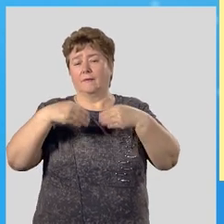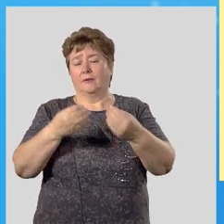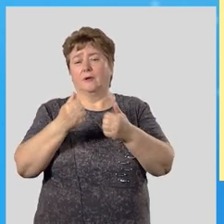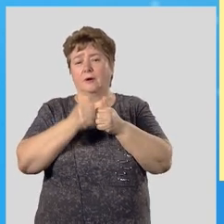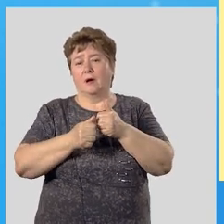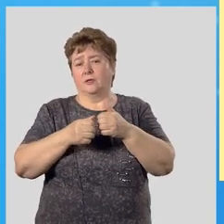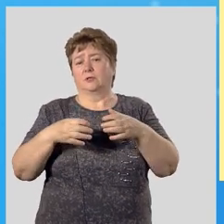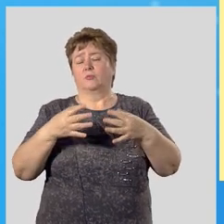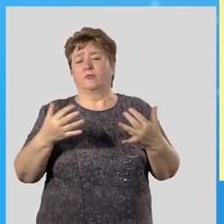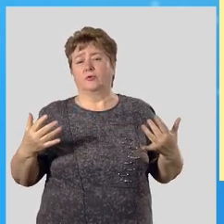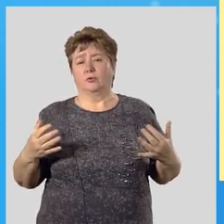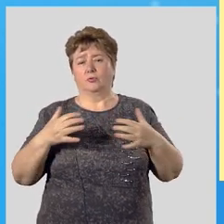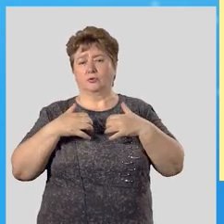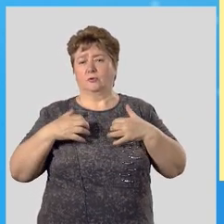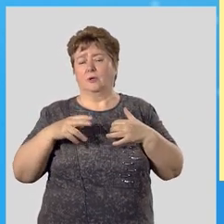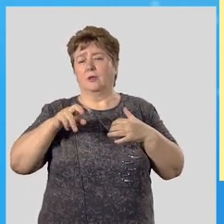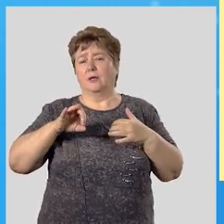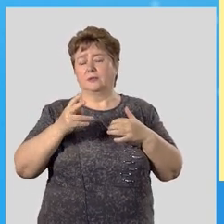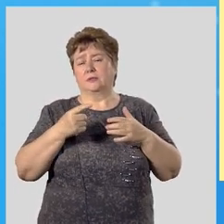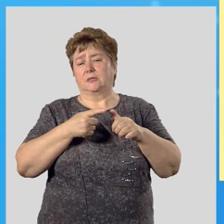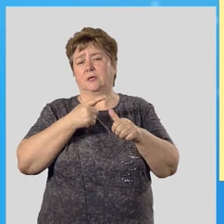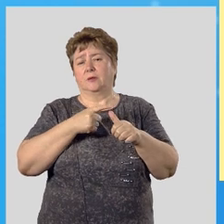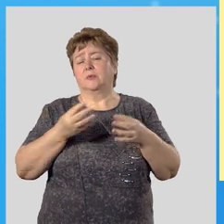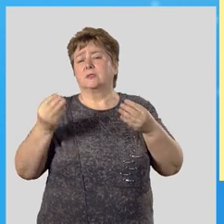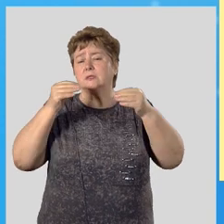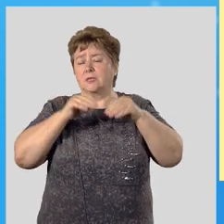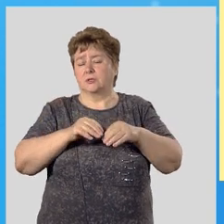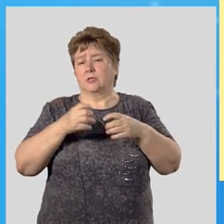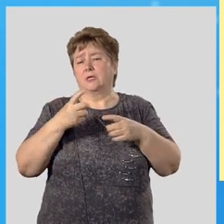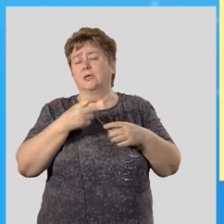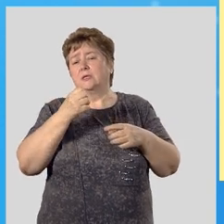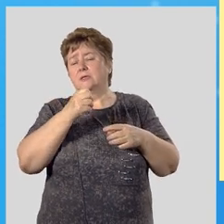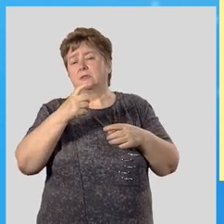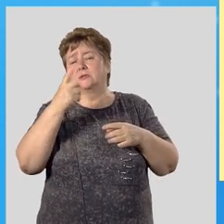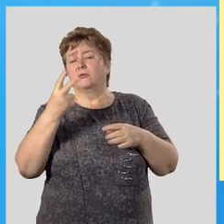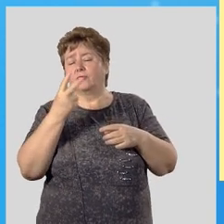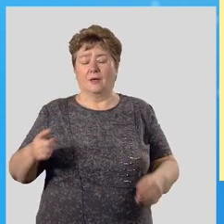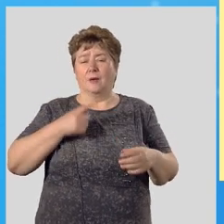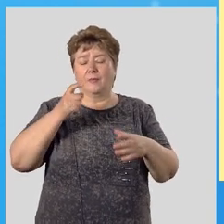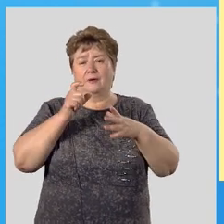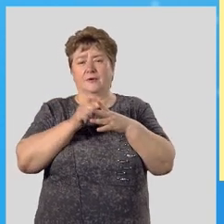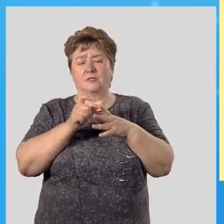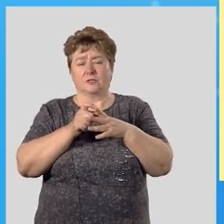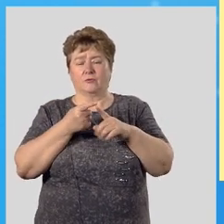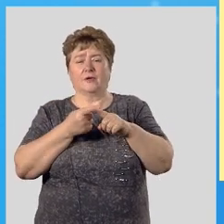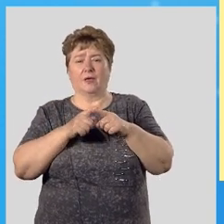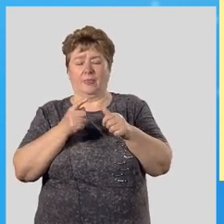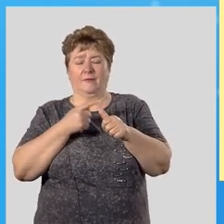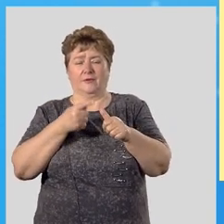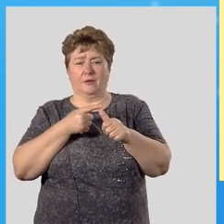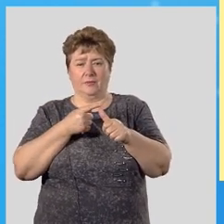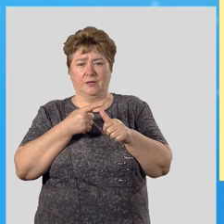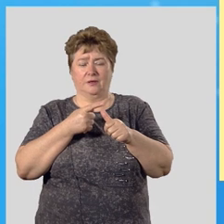присваивать каждому виду животных латинское имя, состоящее из двух слов. Первое слово